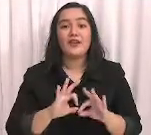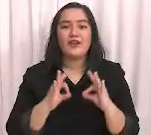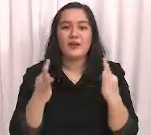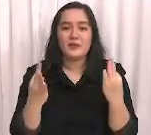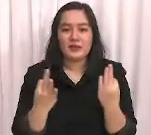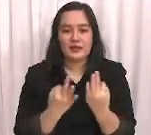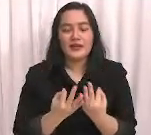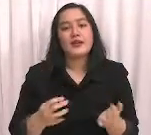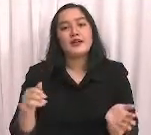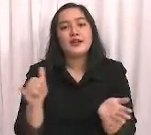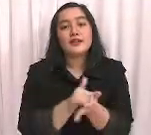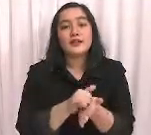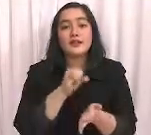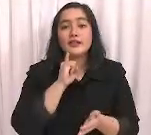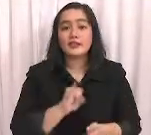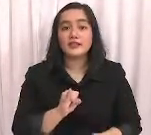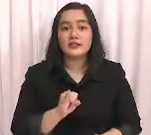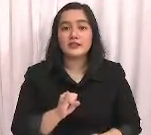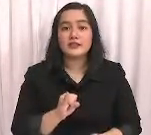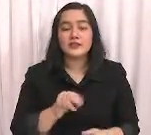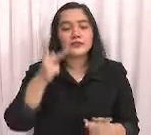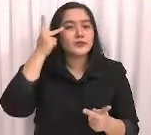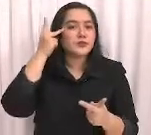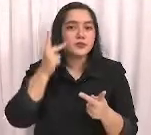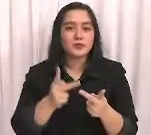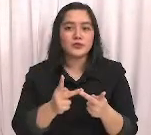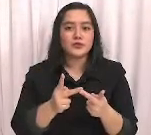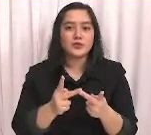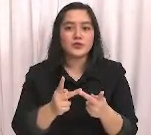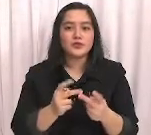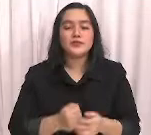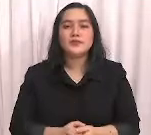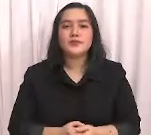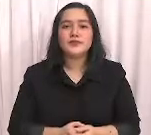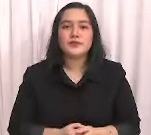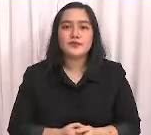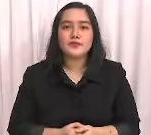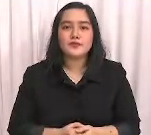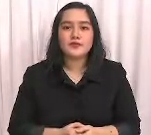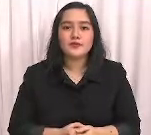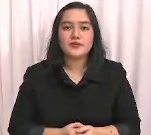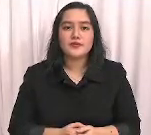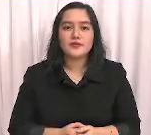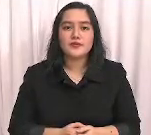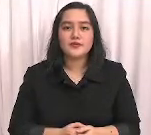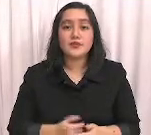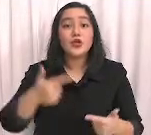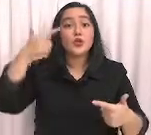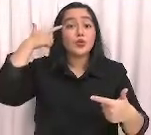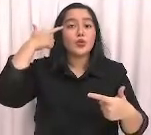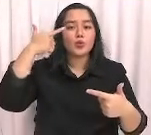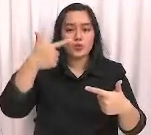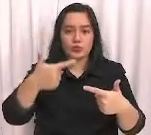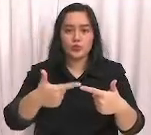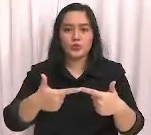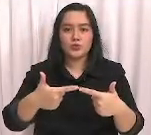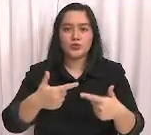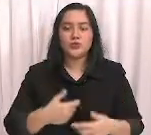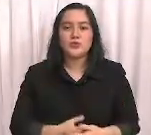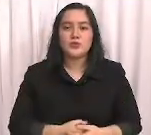ho ang pinakang purpose po natin dito. Yan ho ang pinakang target po natin. Yan ang pinakang goal